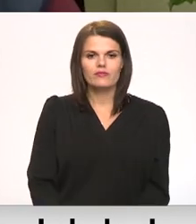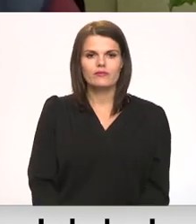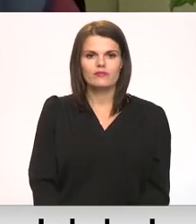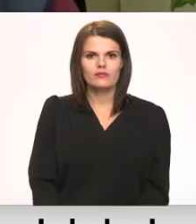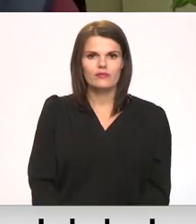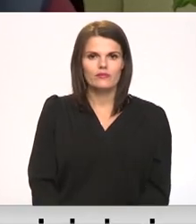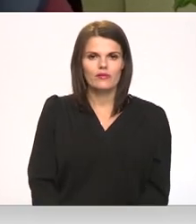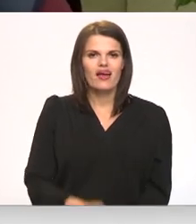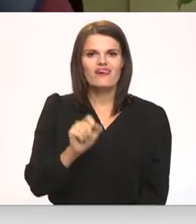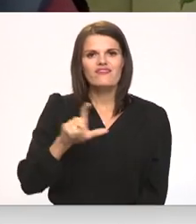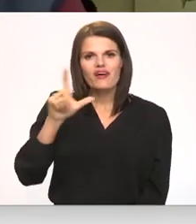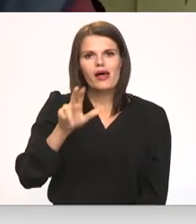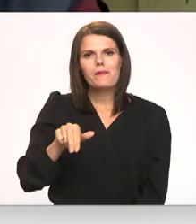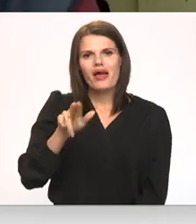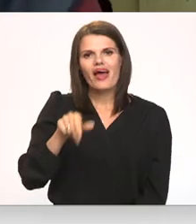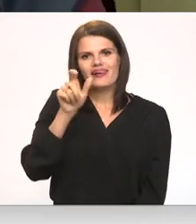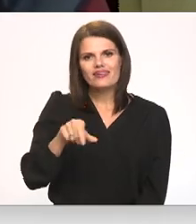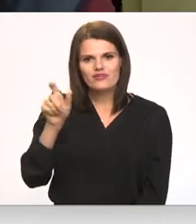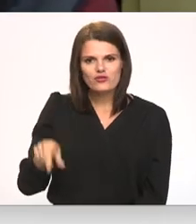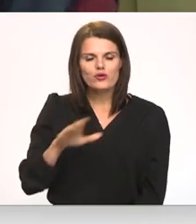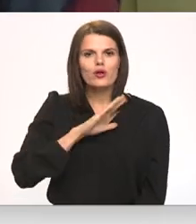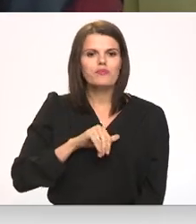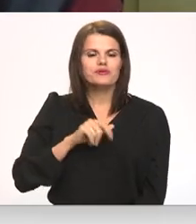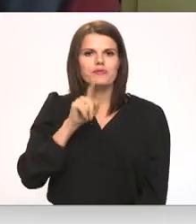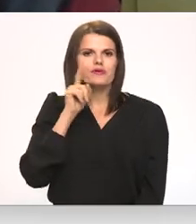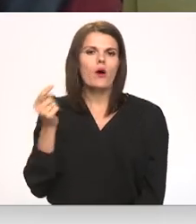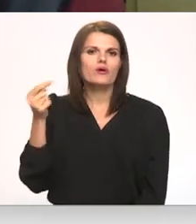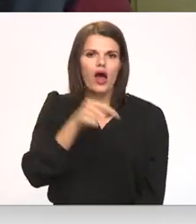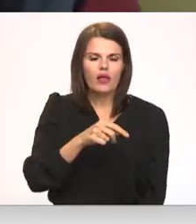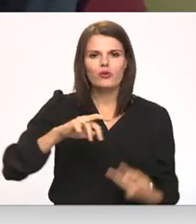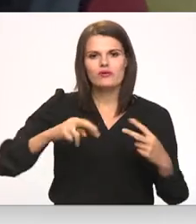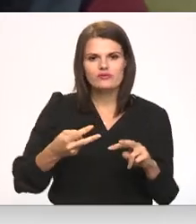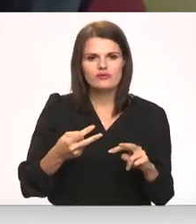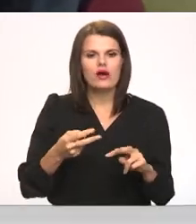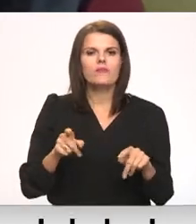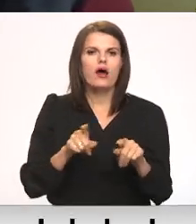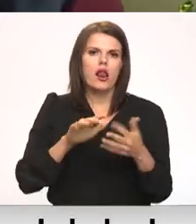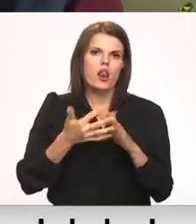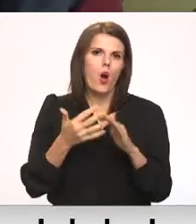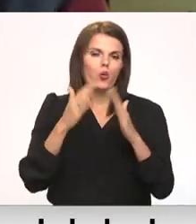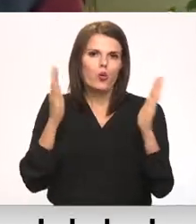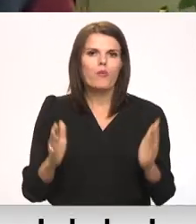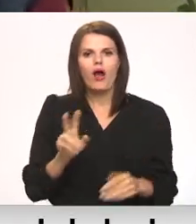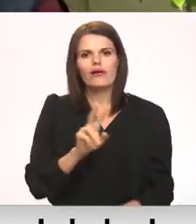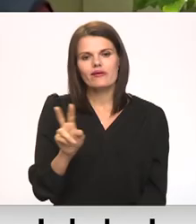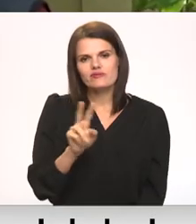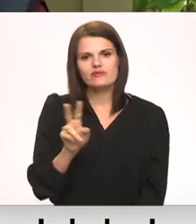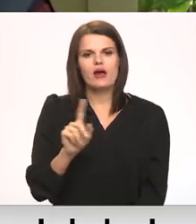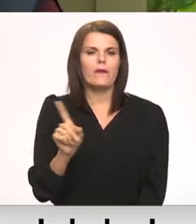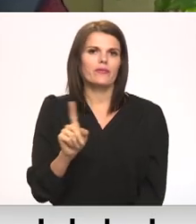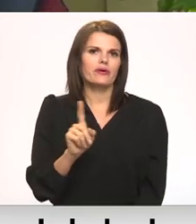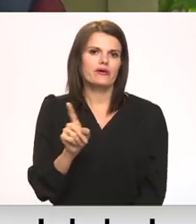ir pensionāri tādi, tad atbrauc jaunie un tad samaina tos balonus. Ir arī, nu, kam ir lauku mājas, kam vairāk, nu, tādas ir